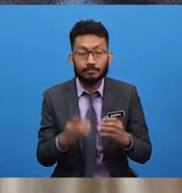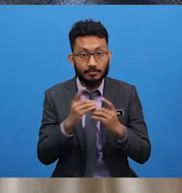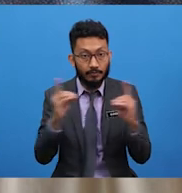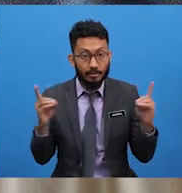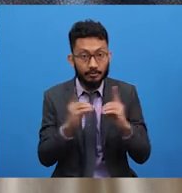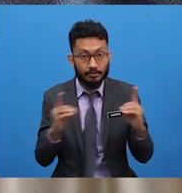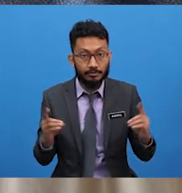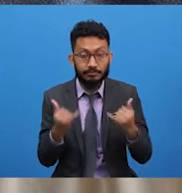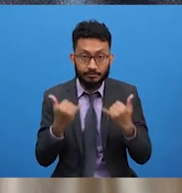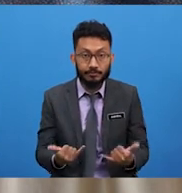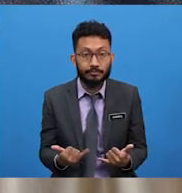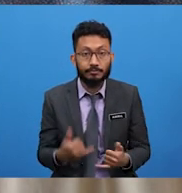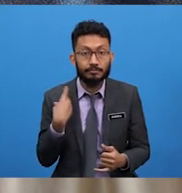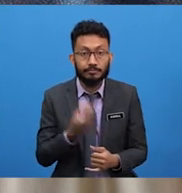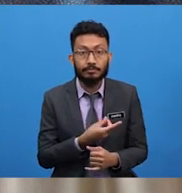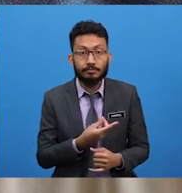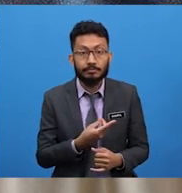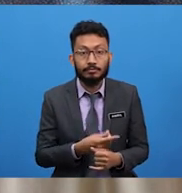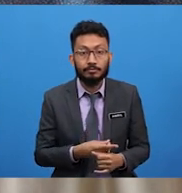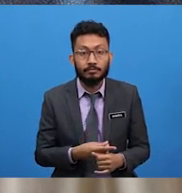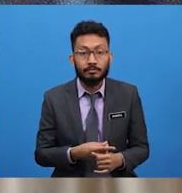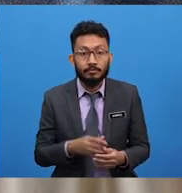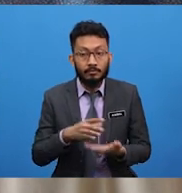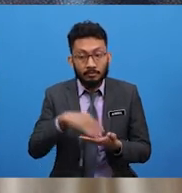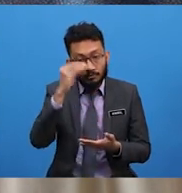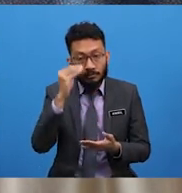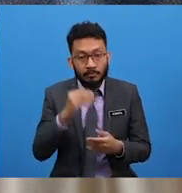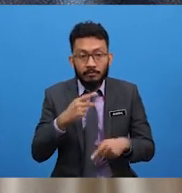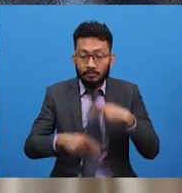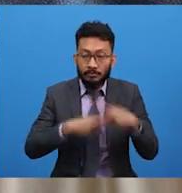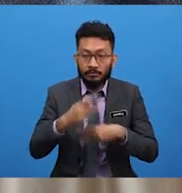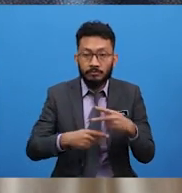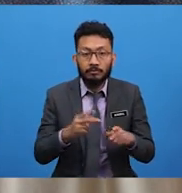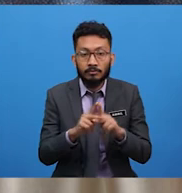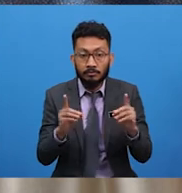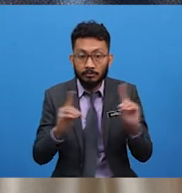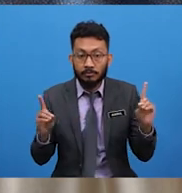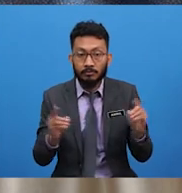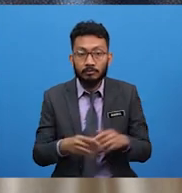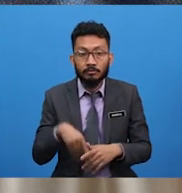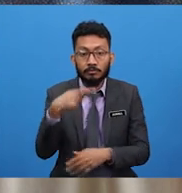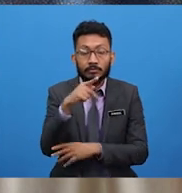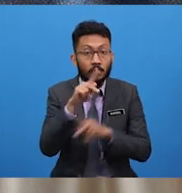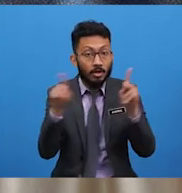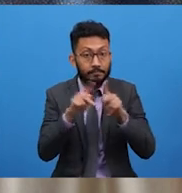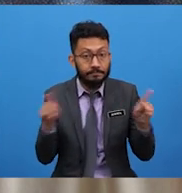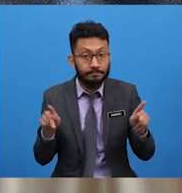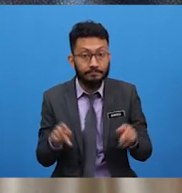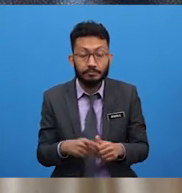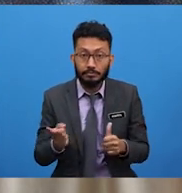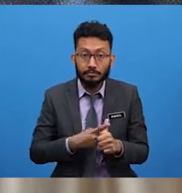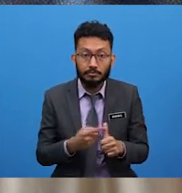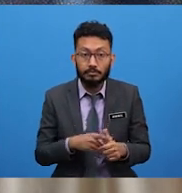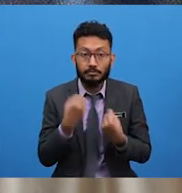Sekarang, jom kita belajar proses mendraf pola pula. Langkah pertama, sediakan